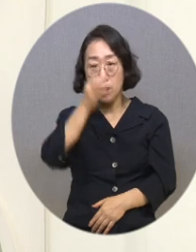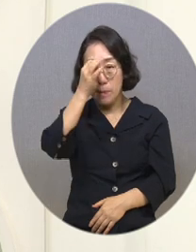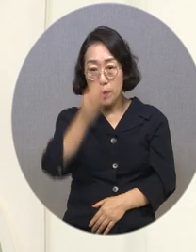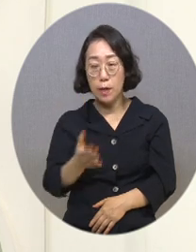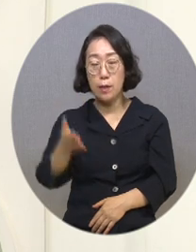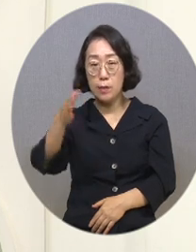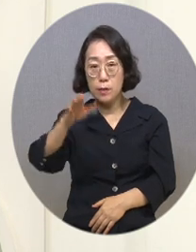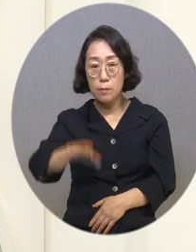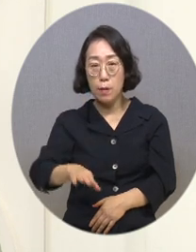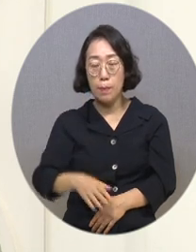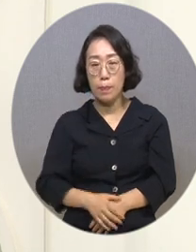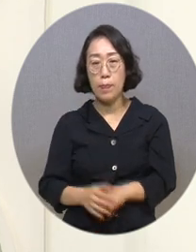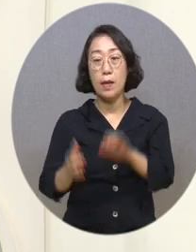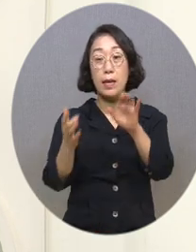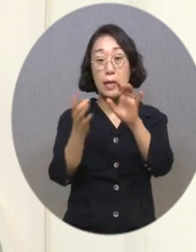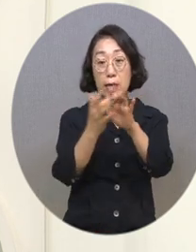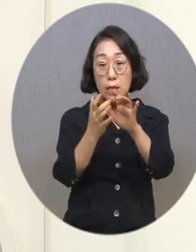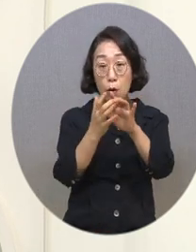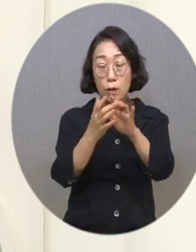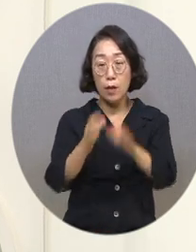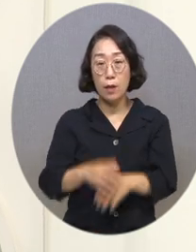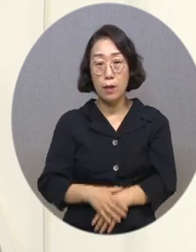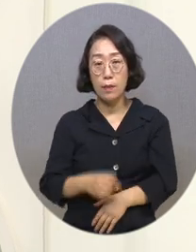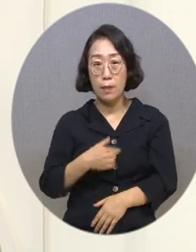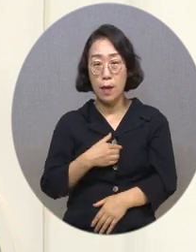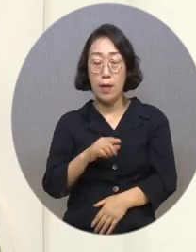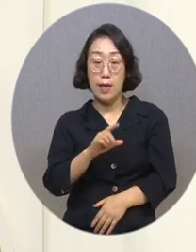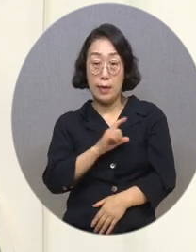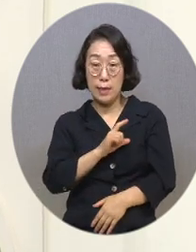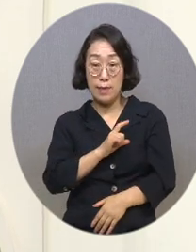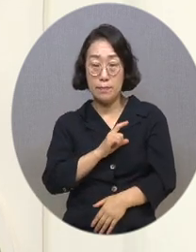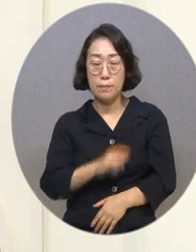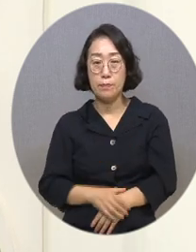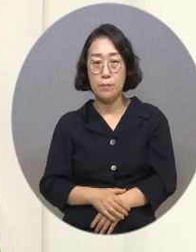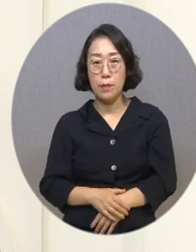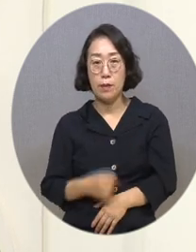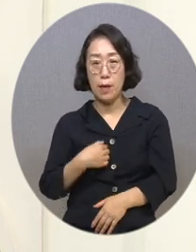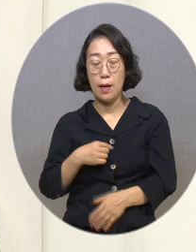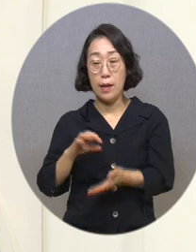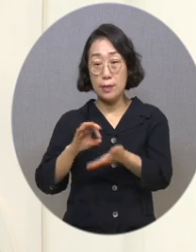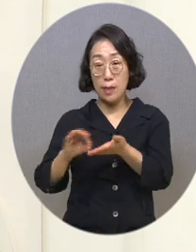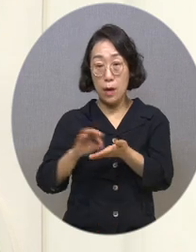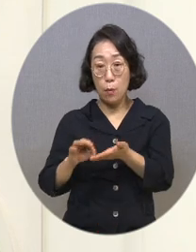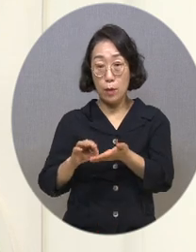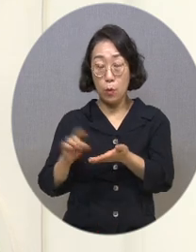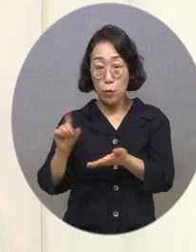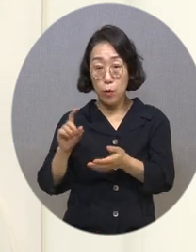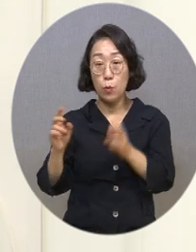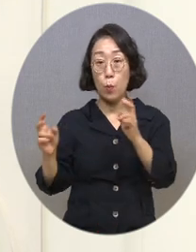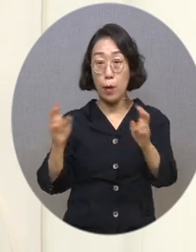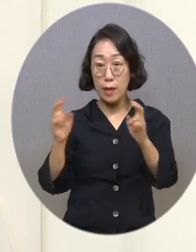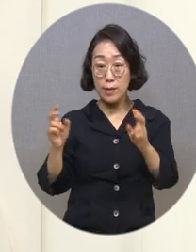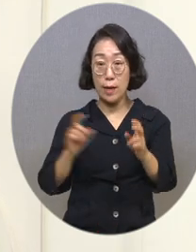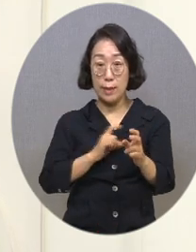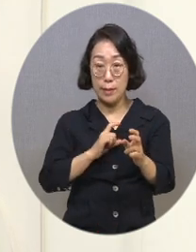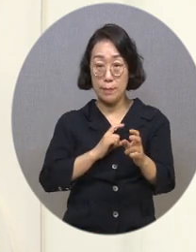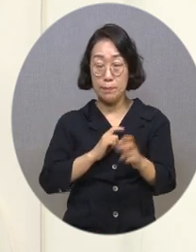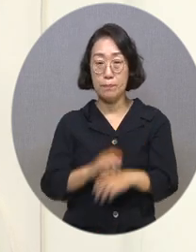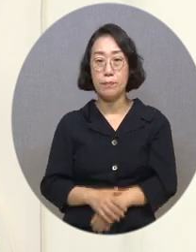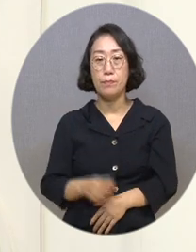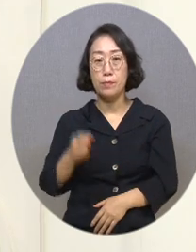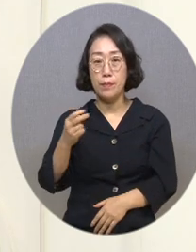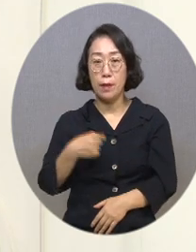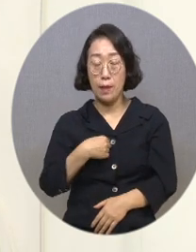죄송하지만 인터넷에 내 이름 또는 내가 사용한 어떤 회사가 있다면 회사명